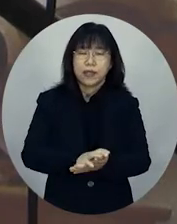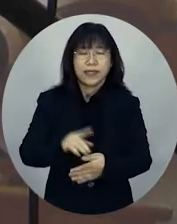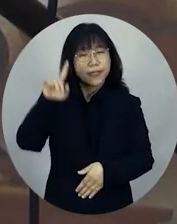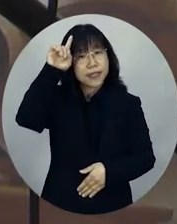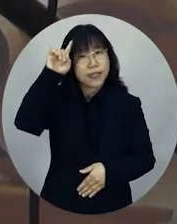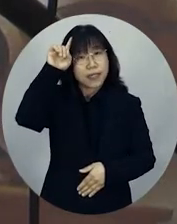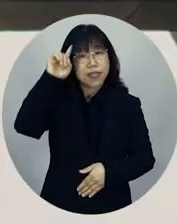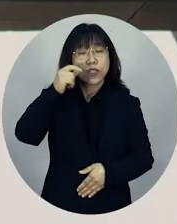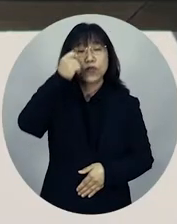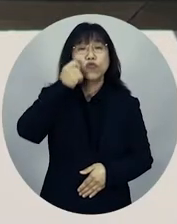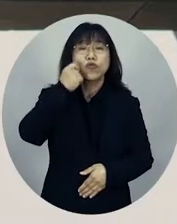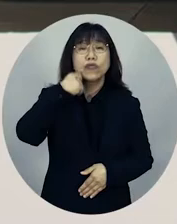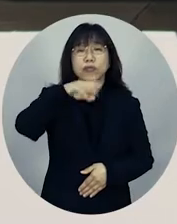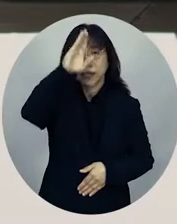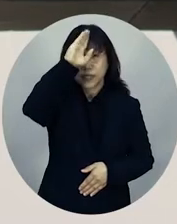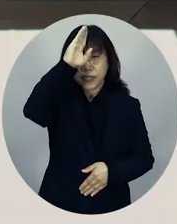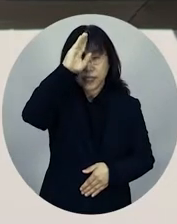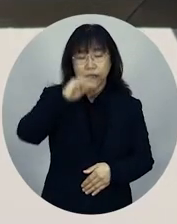조언했습니다